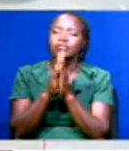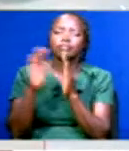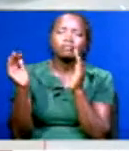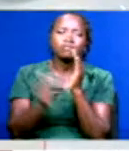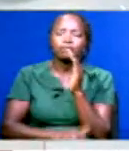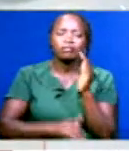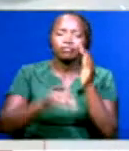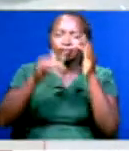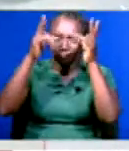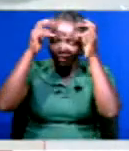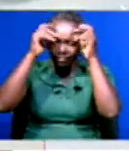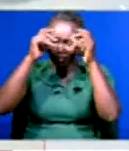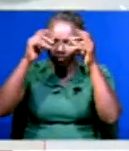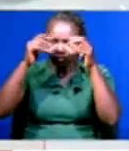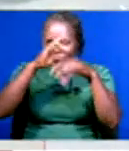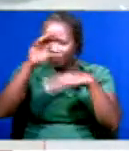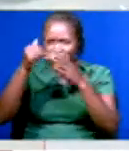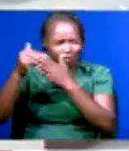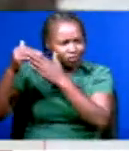ilikuwa huko iondoke.